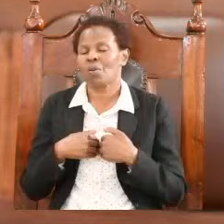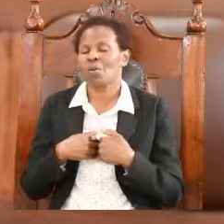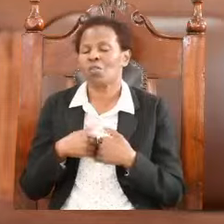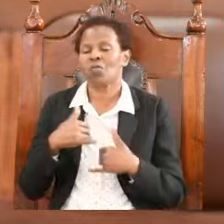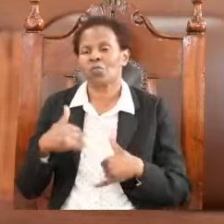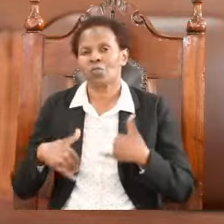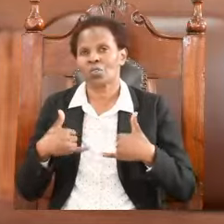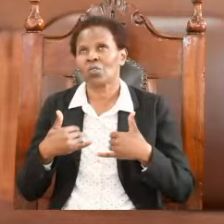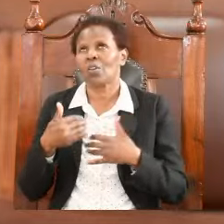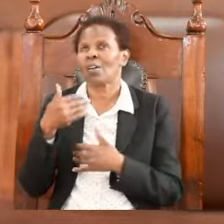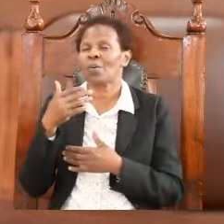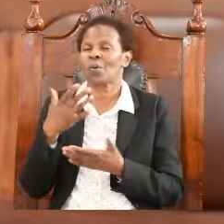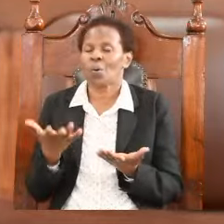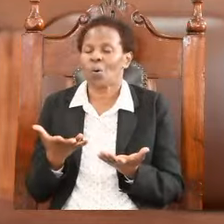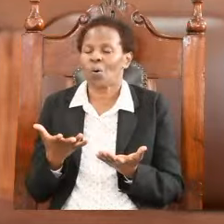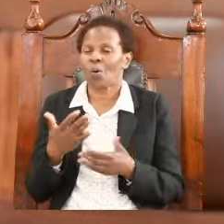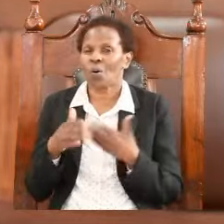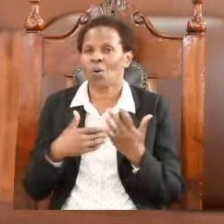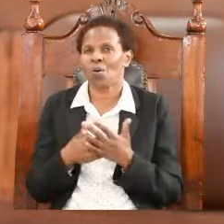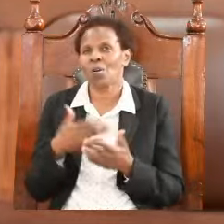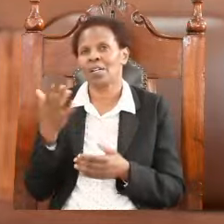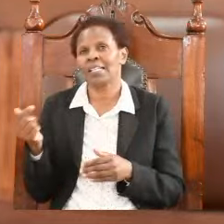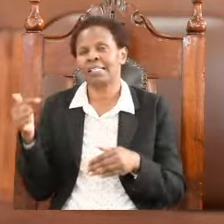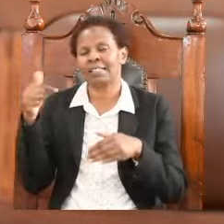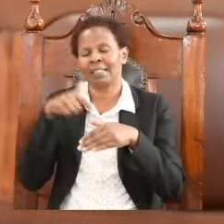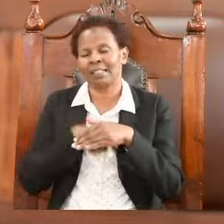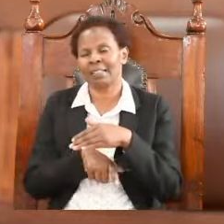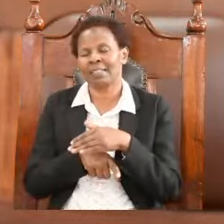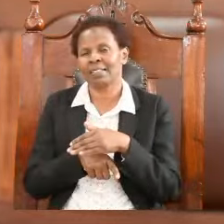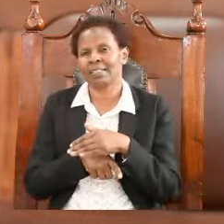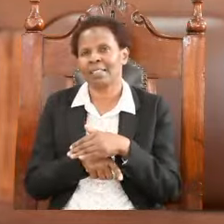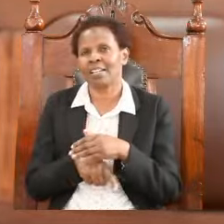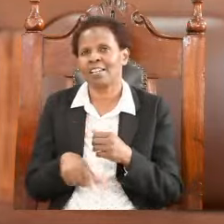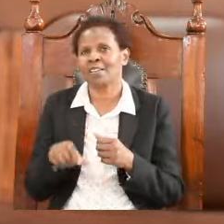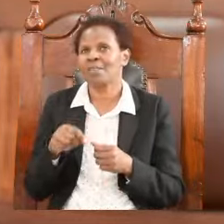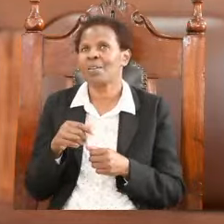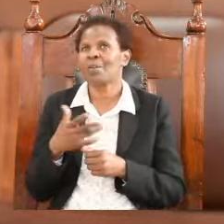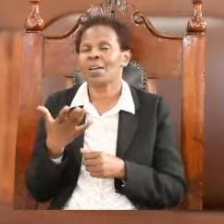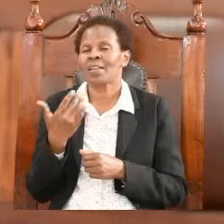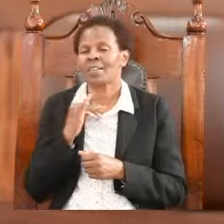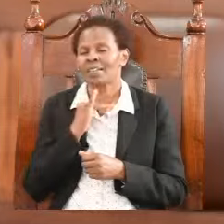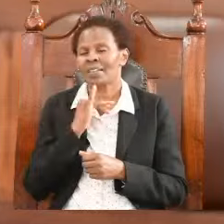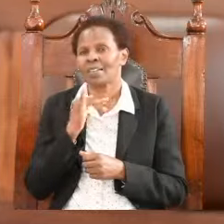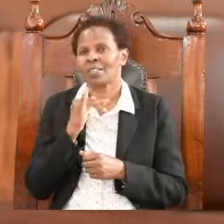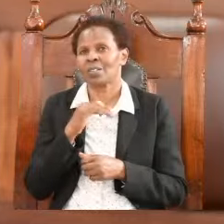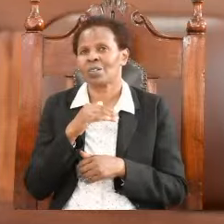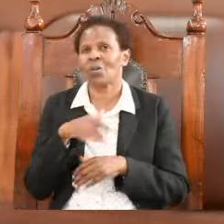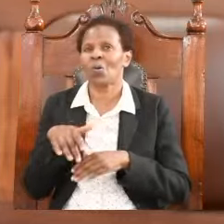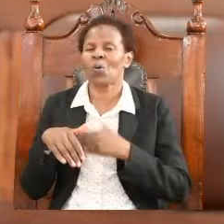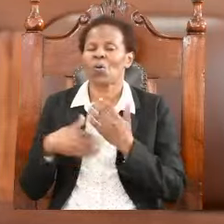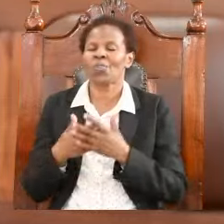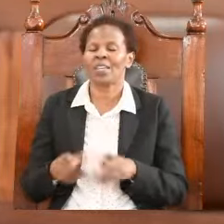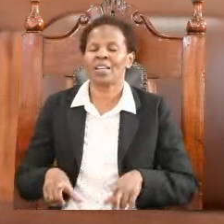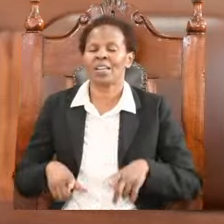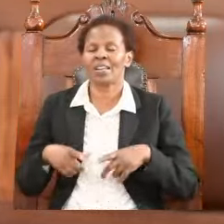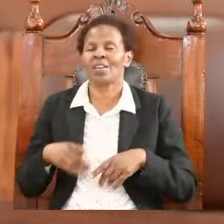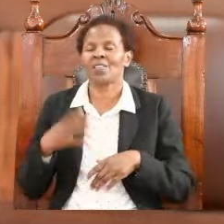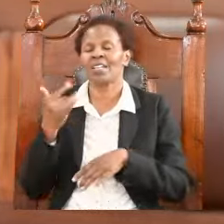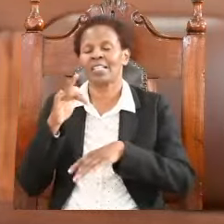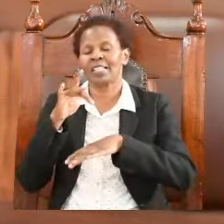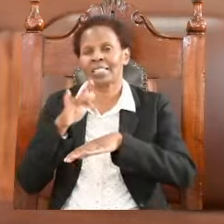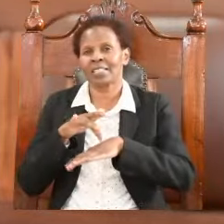we Ngai haria hothe aingiraga haria hothe akoragwo muturire uria wothe ahutagia ni